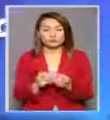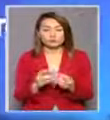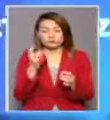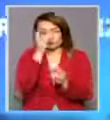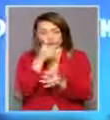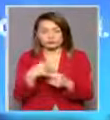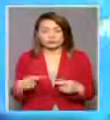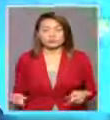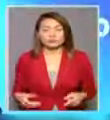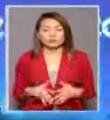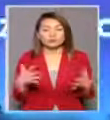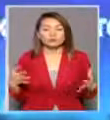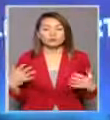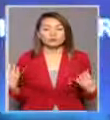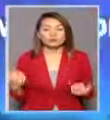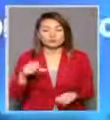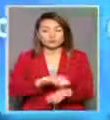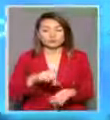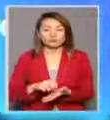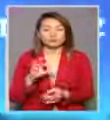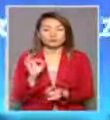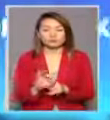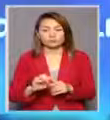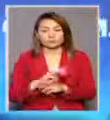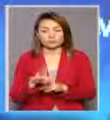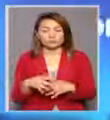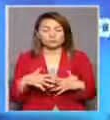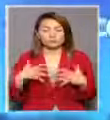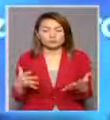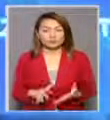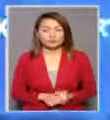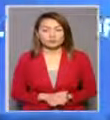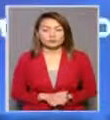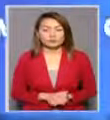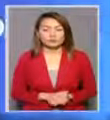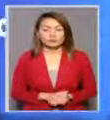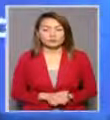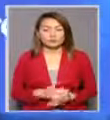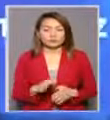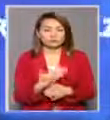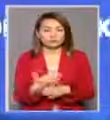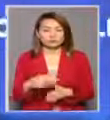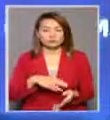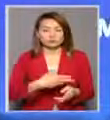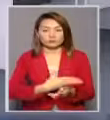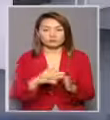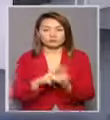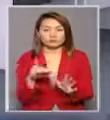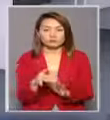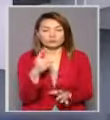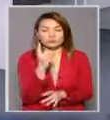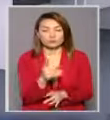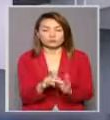кружки. Ввиду больших издержек, а также с целью обеспечения большего охвата, мы вынуждены ограничить выбор